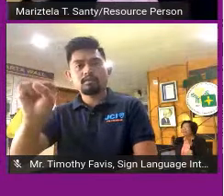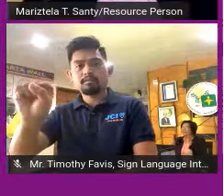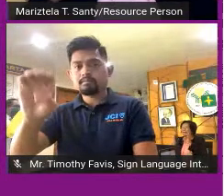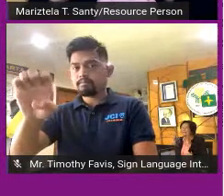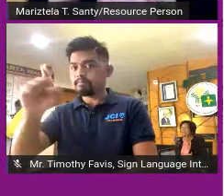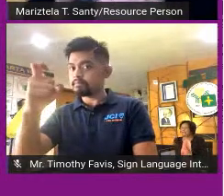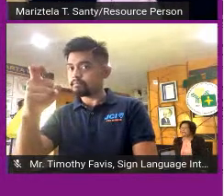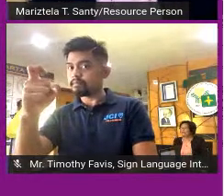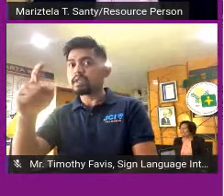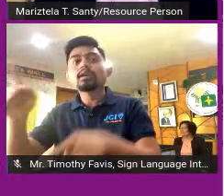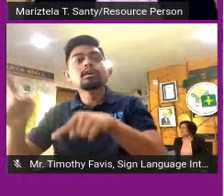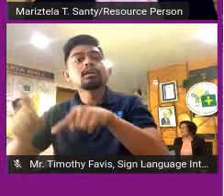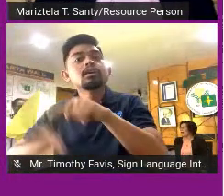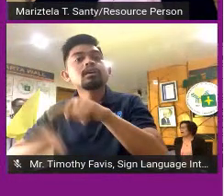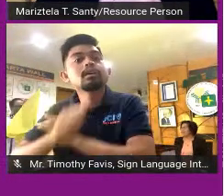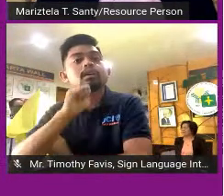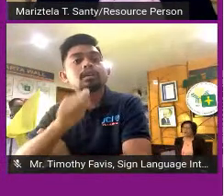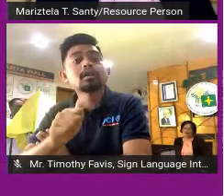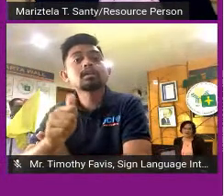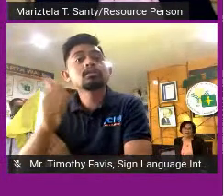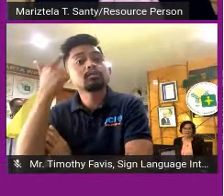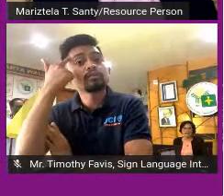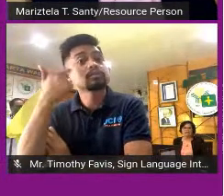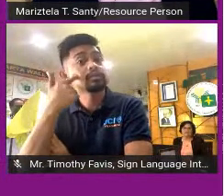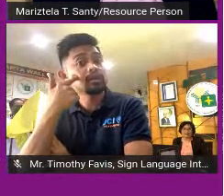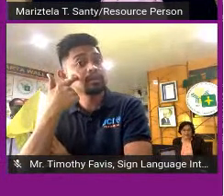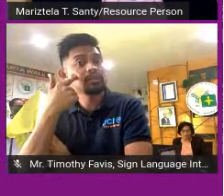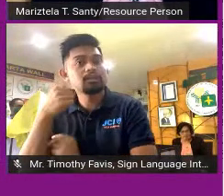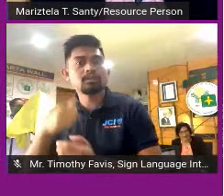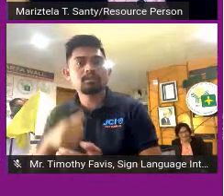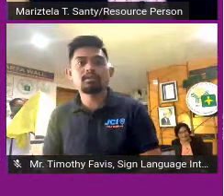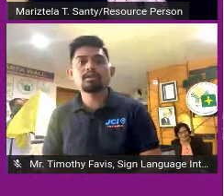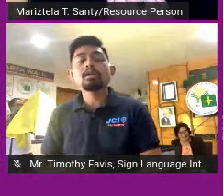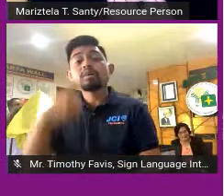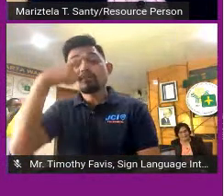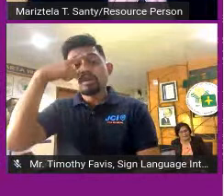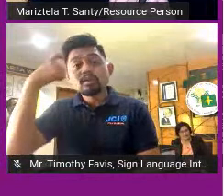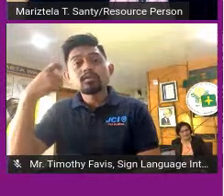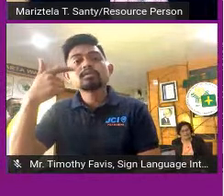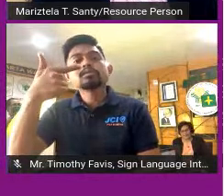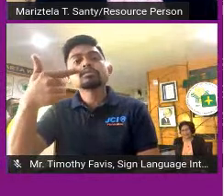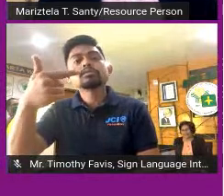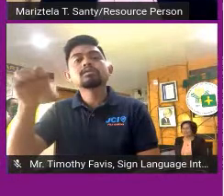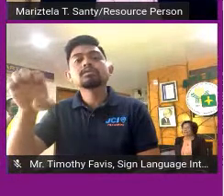pag sinabi nating gender, ang gender ay kagawian.